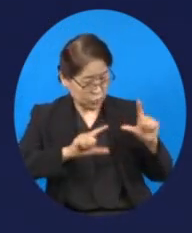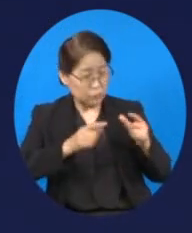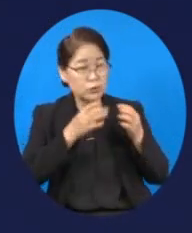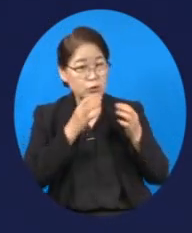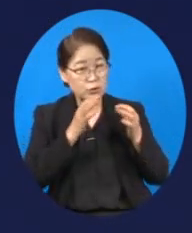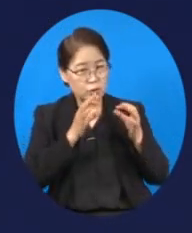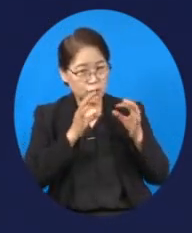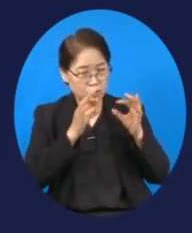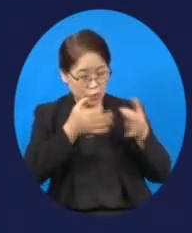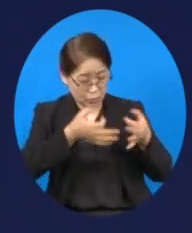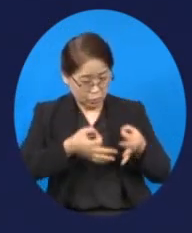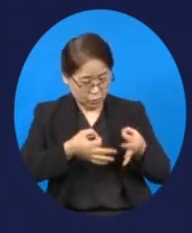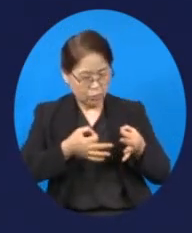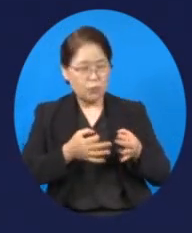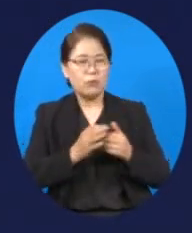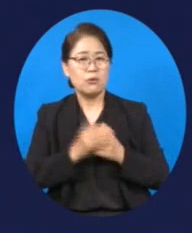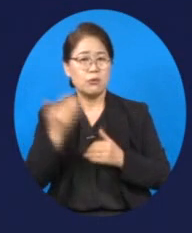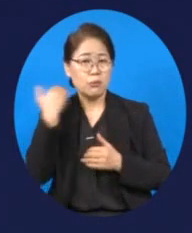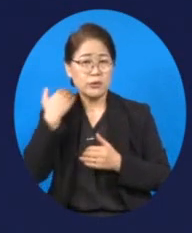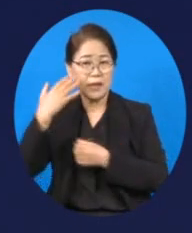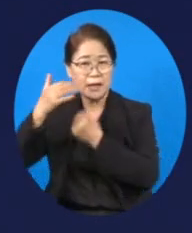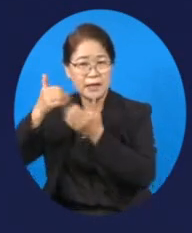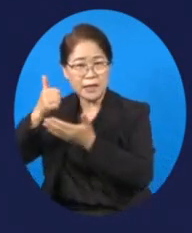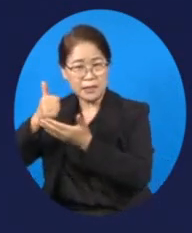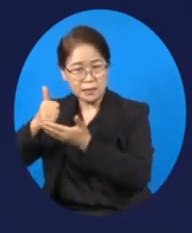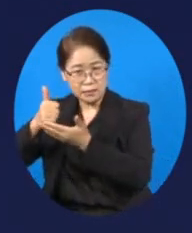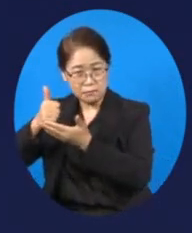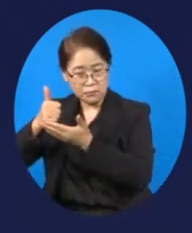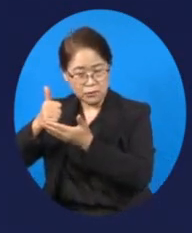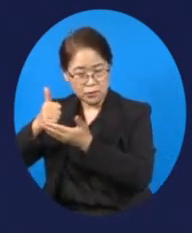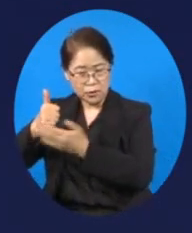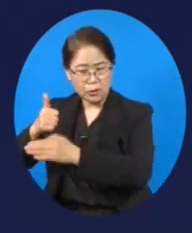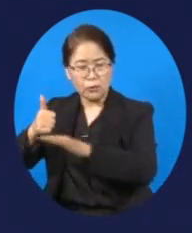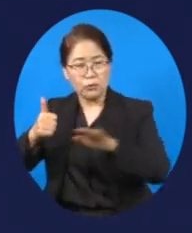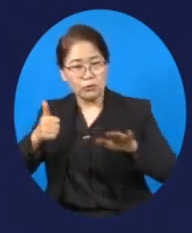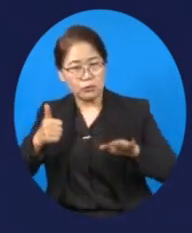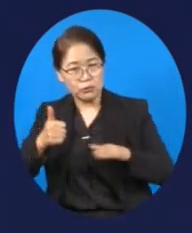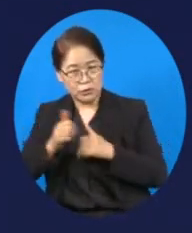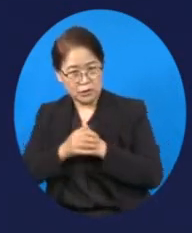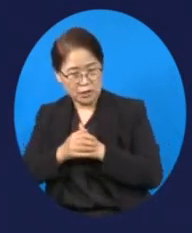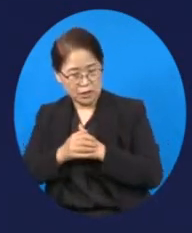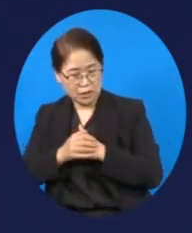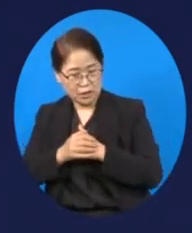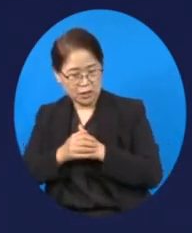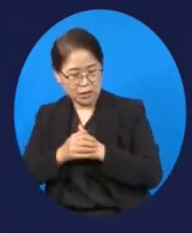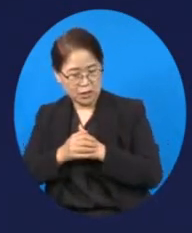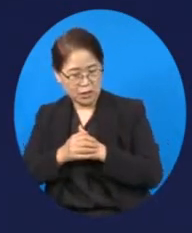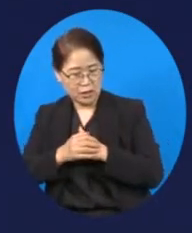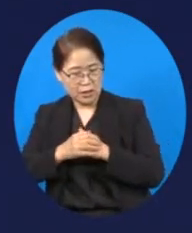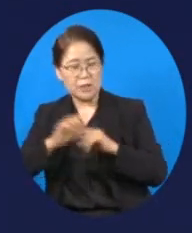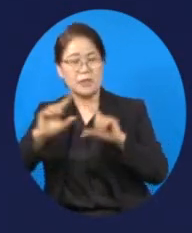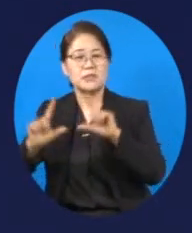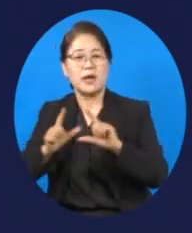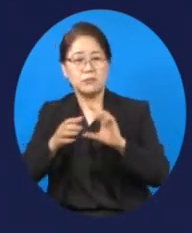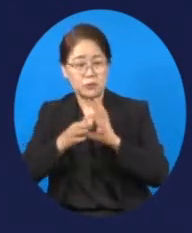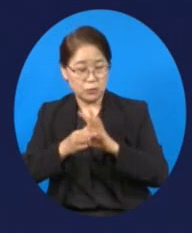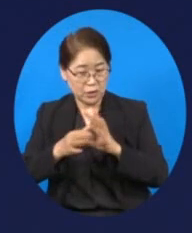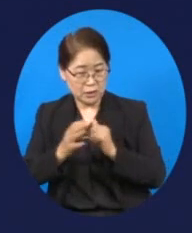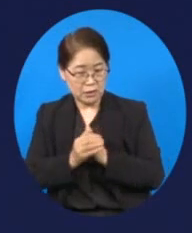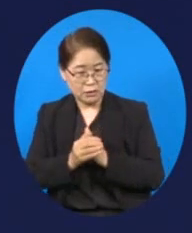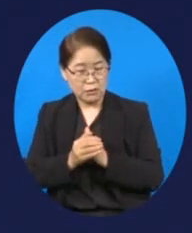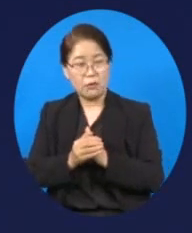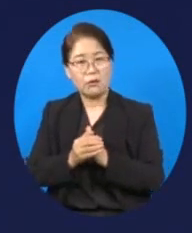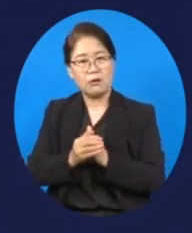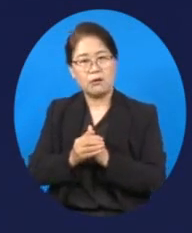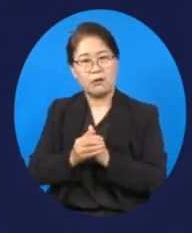보이지 않는 하나님을 우리의 빛된 삶을 통해서 볼 수 있게 된다는 것입니다 그러므로